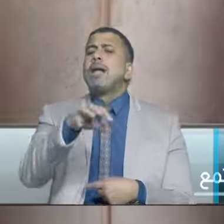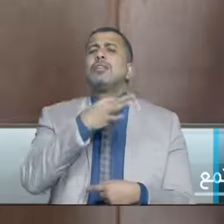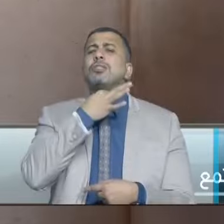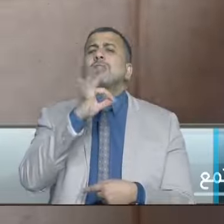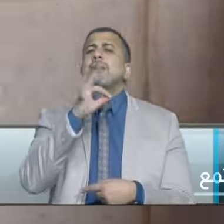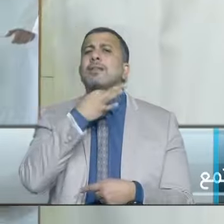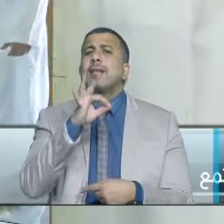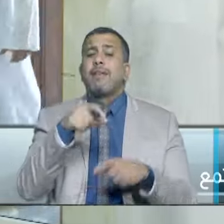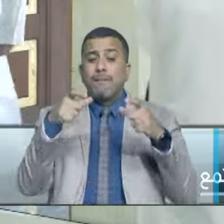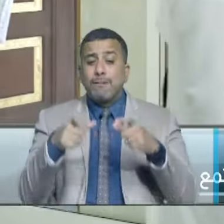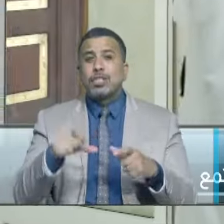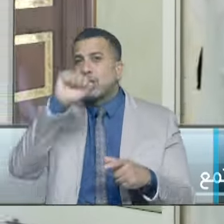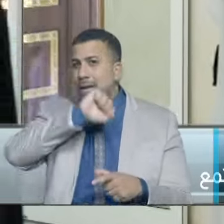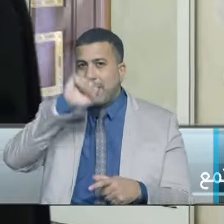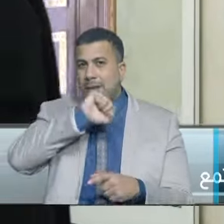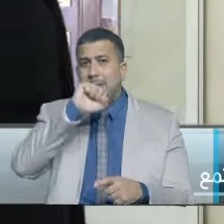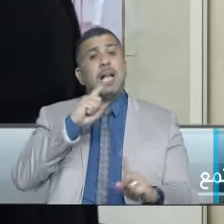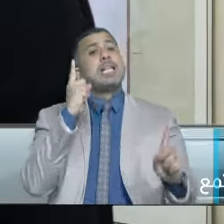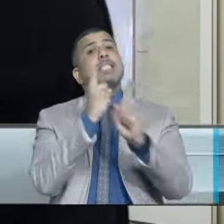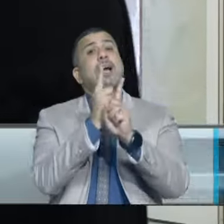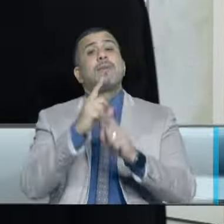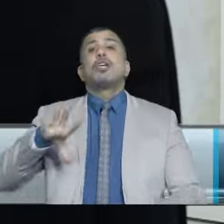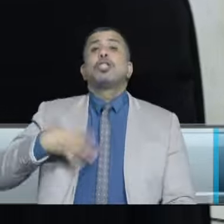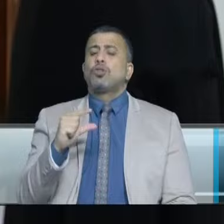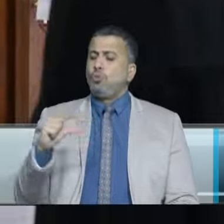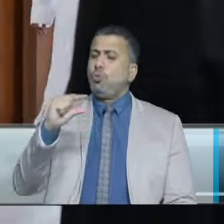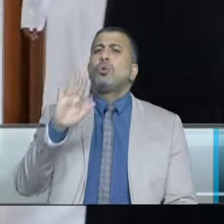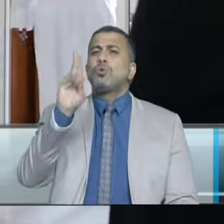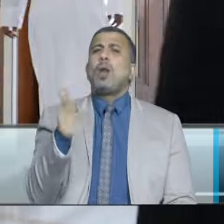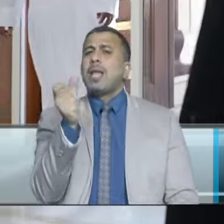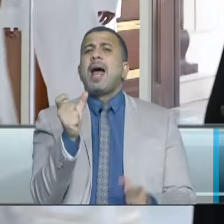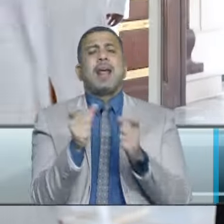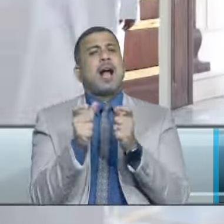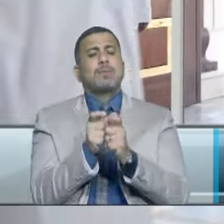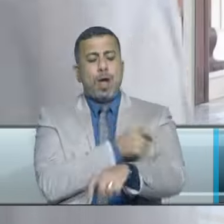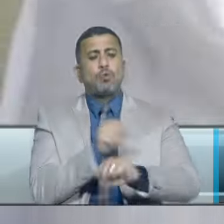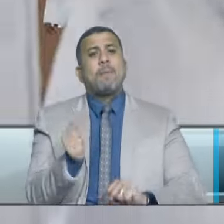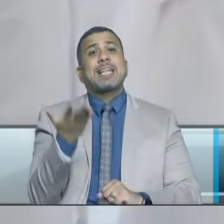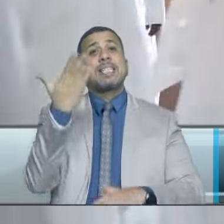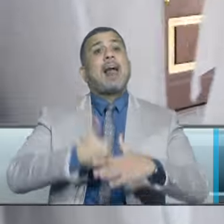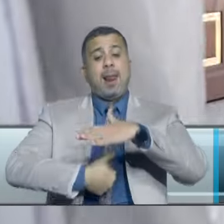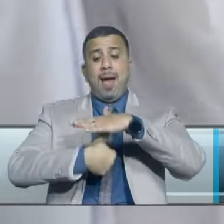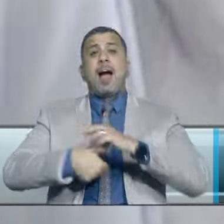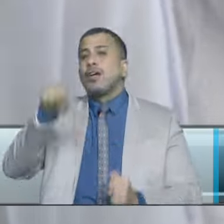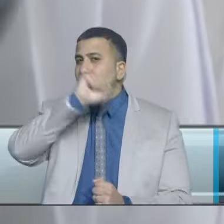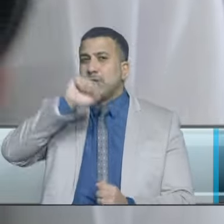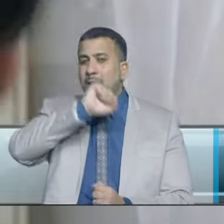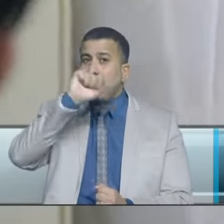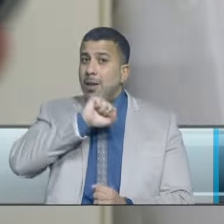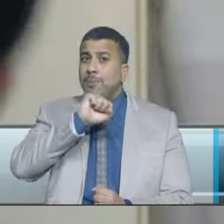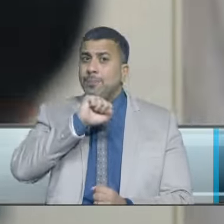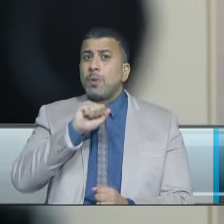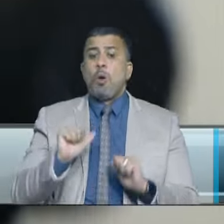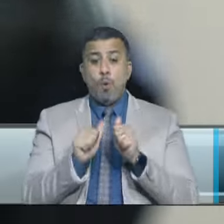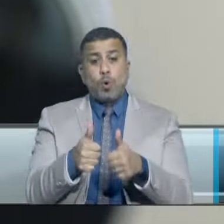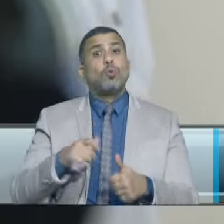اماره الشارقه استقبل صاحب السمو الشيخ الدكتور سلطان بن محمد القاسمي عضو المجلس الاعلى حاكم اماره الشارقه